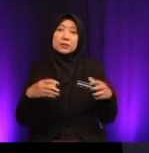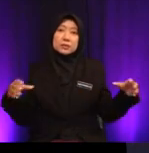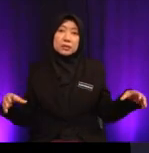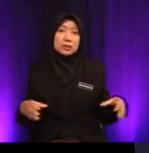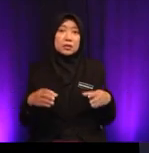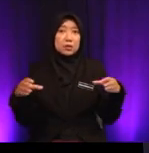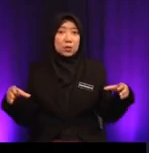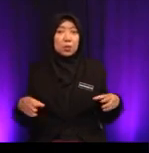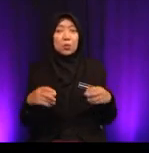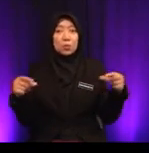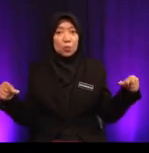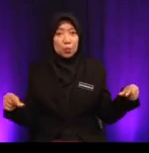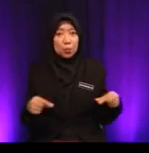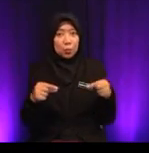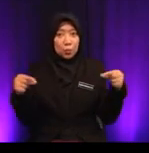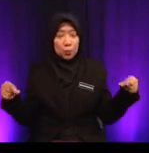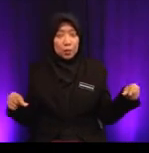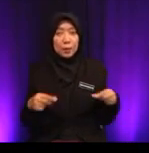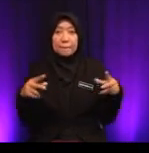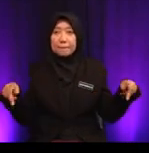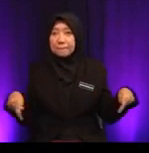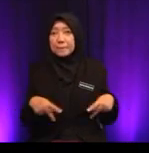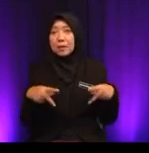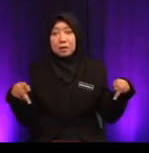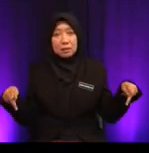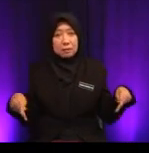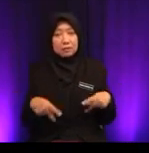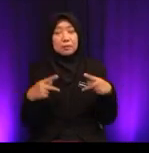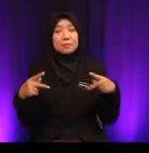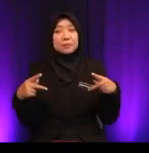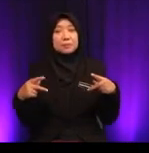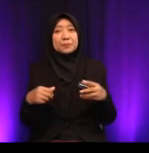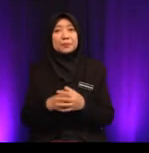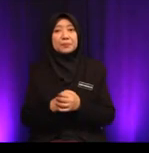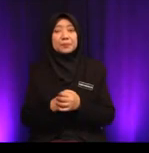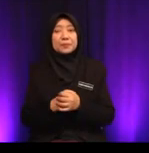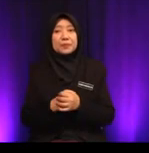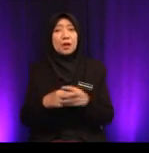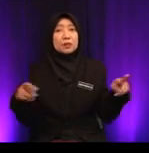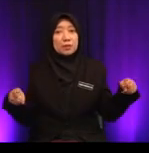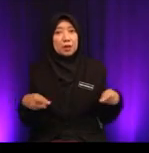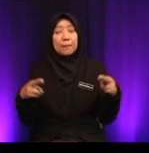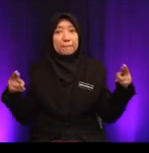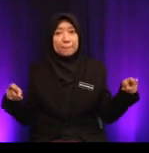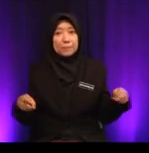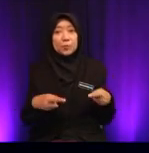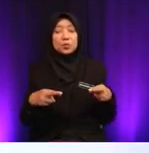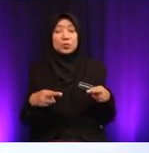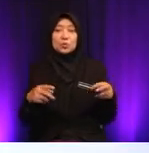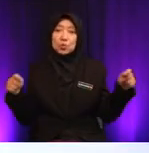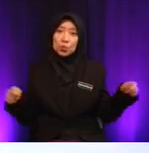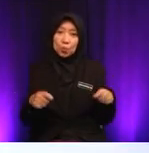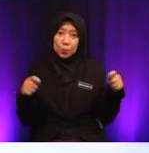goreng Apalagi kita beli panggang rebus yaitu merebus kita menumis